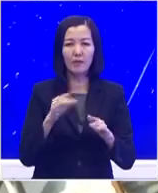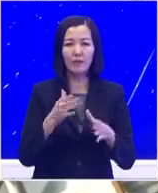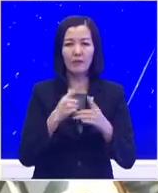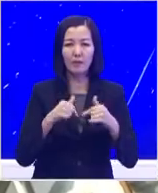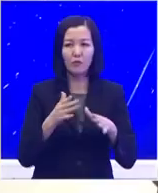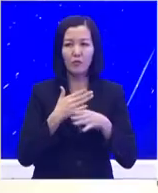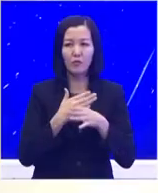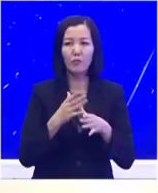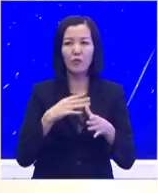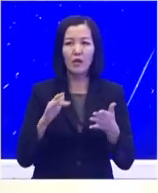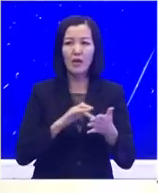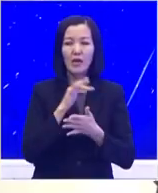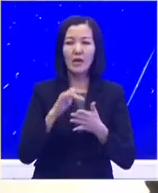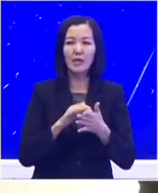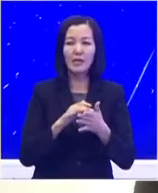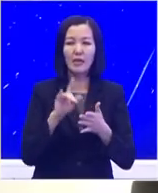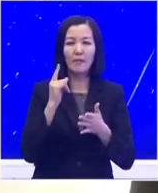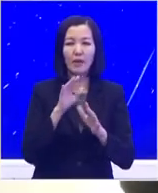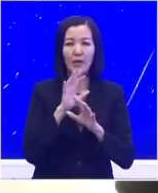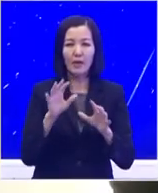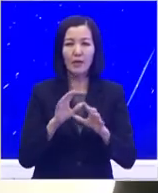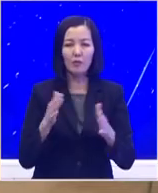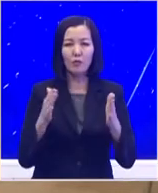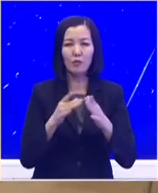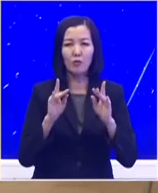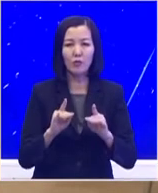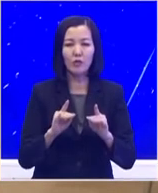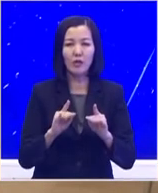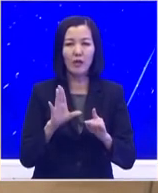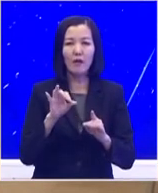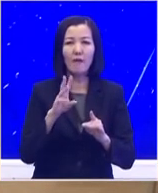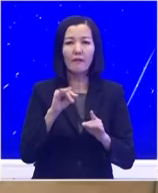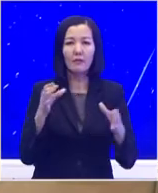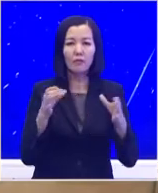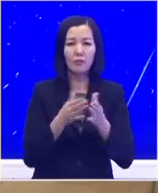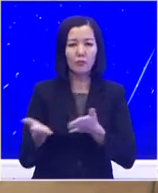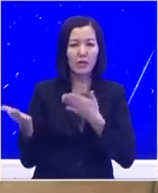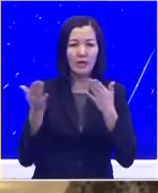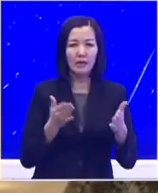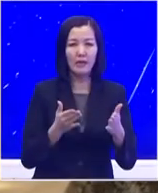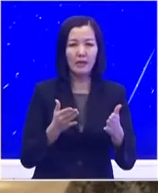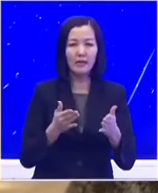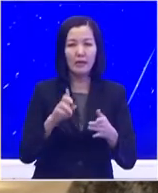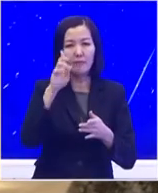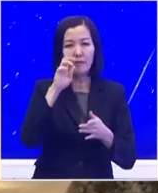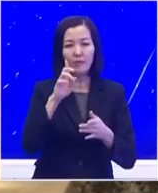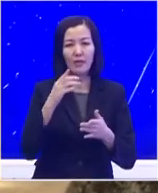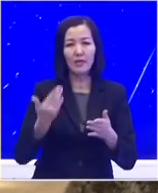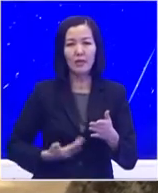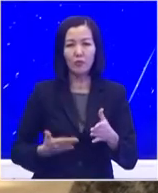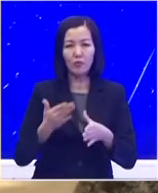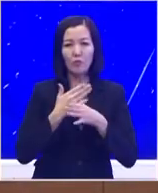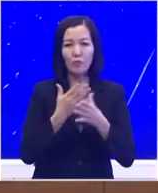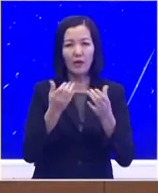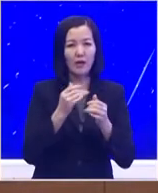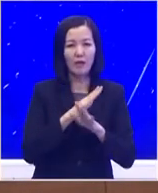болған. Ол шаһардағы бала қарауымен үйде отырған аналарды WhatsApp-тағы топ арқылы шақырған. Оның ақпарынша мемлекеттен атаулы әлеуметтік көмек